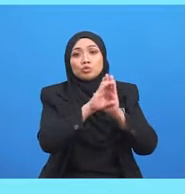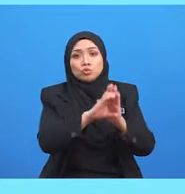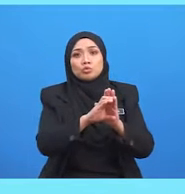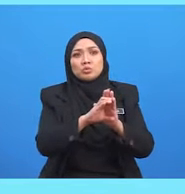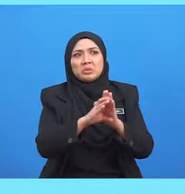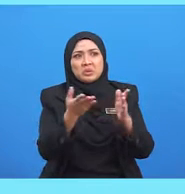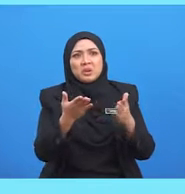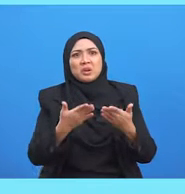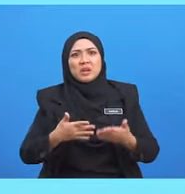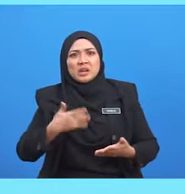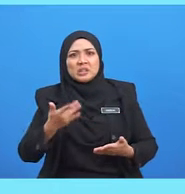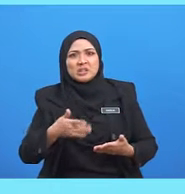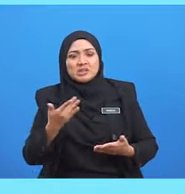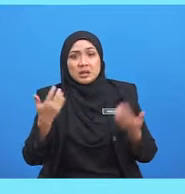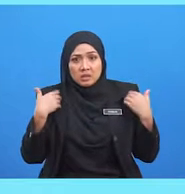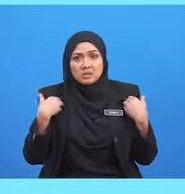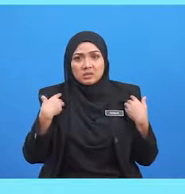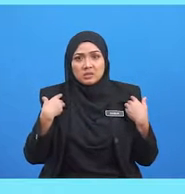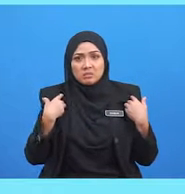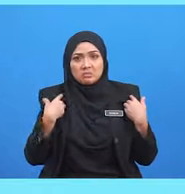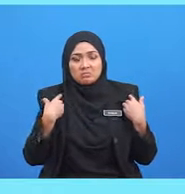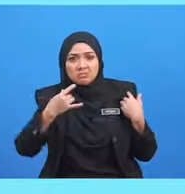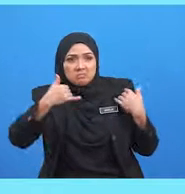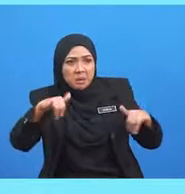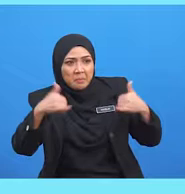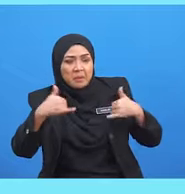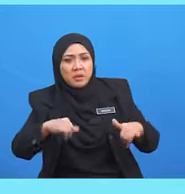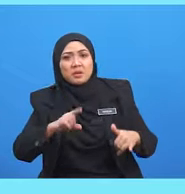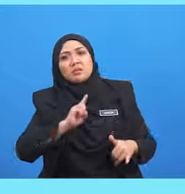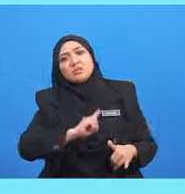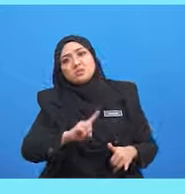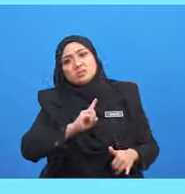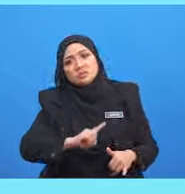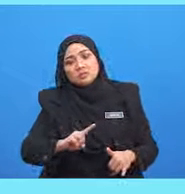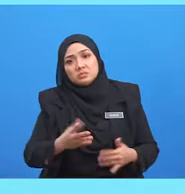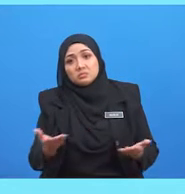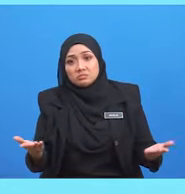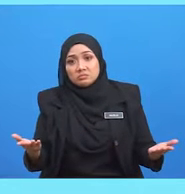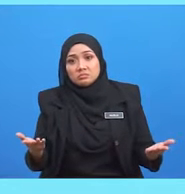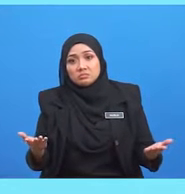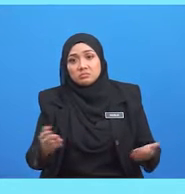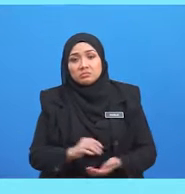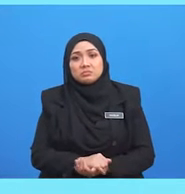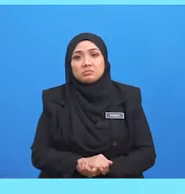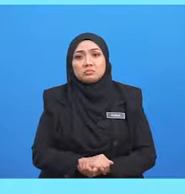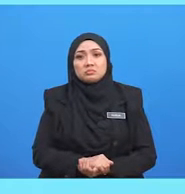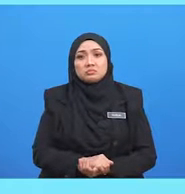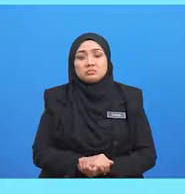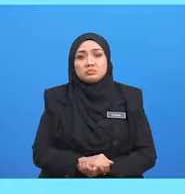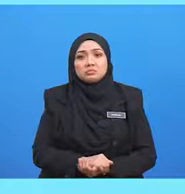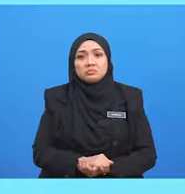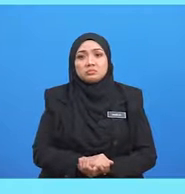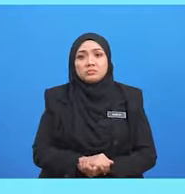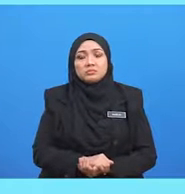atas, ada tak di kalangan murid-murid yang berani nak mempersendakan agama atau